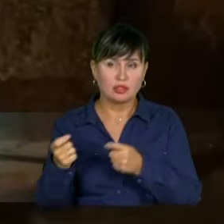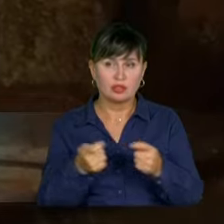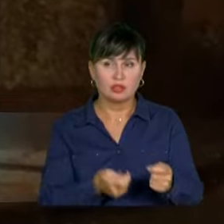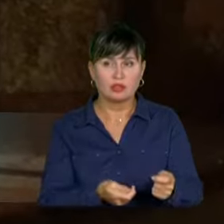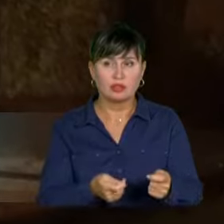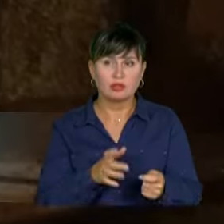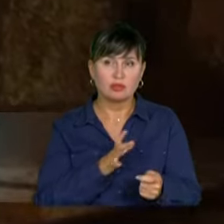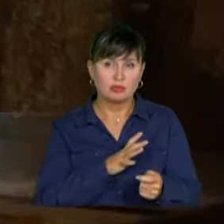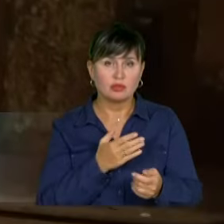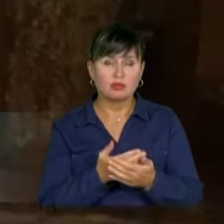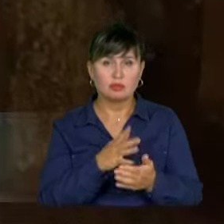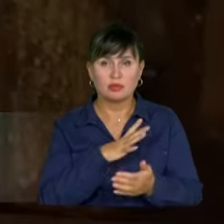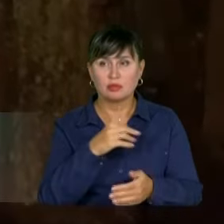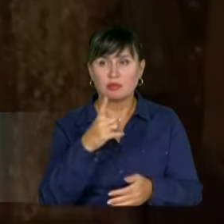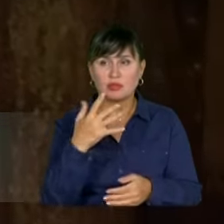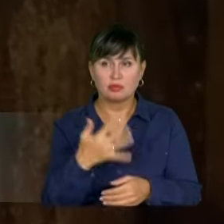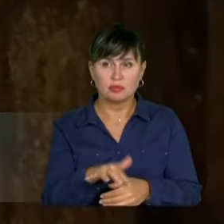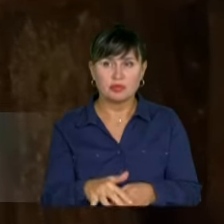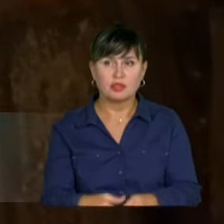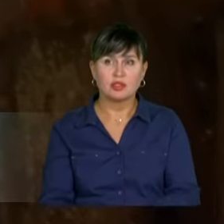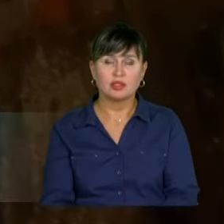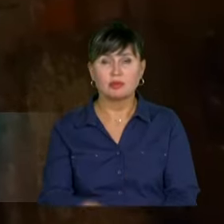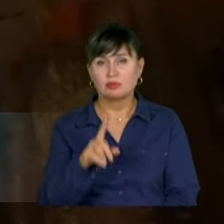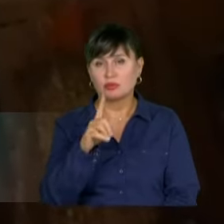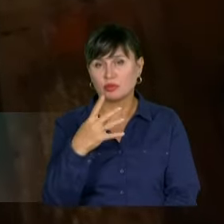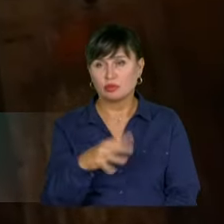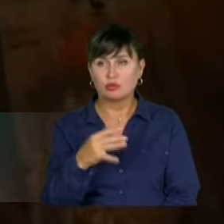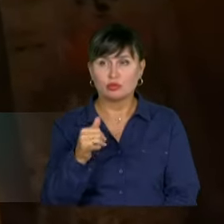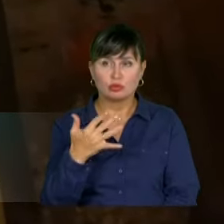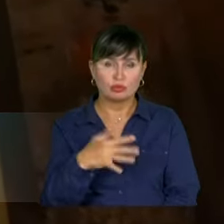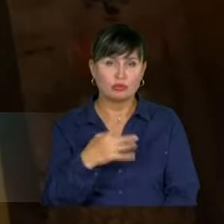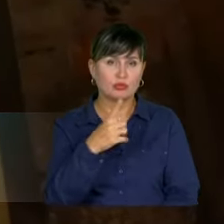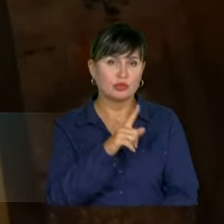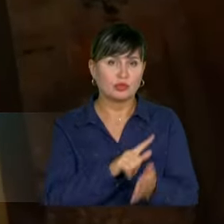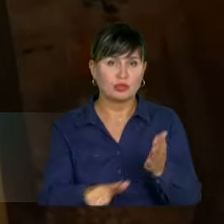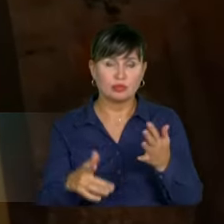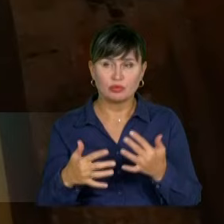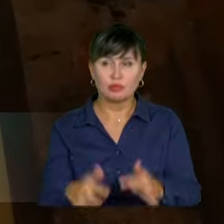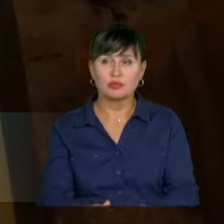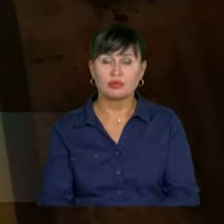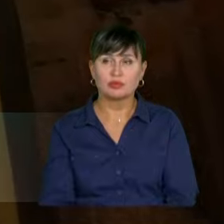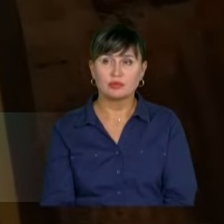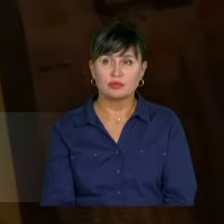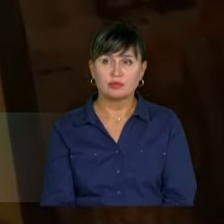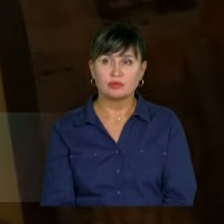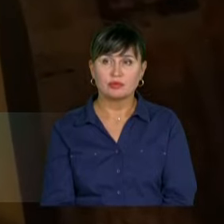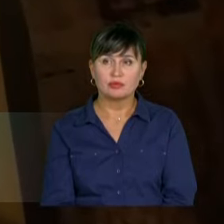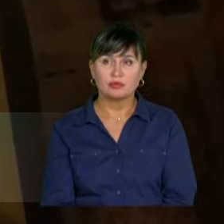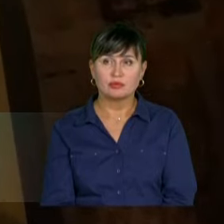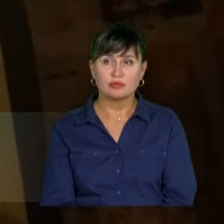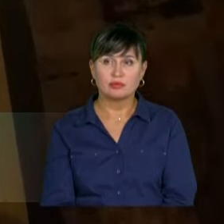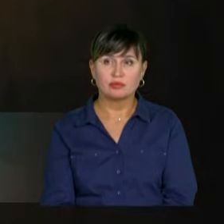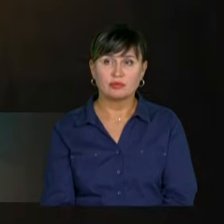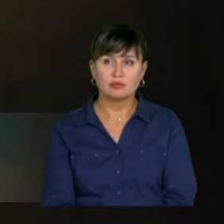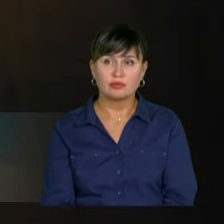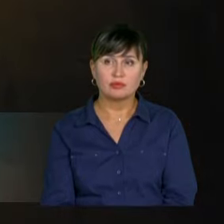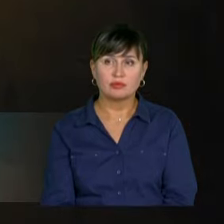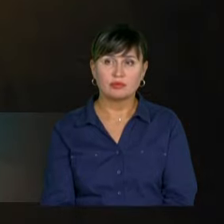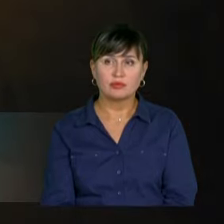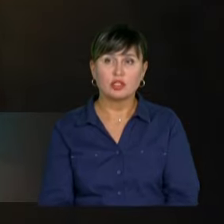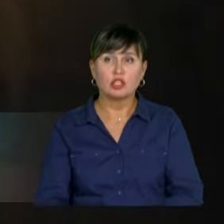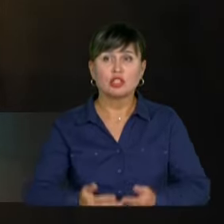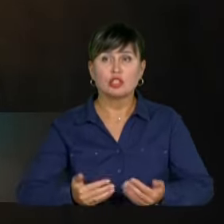где-то уровень 1,50 м, 1,40 м, сейчас уже полная, 1,70 м. Да, прибывает вода.